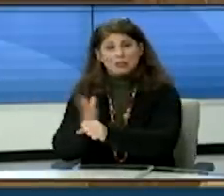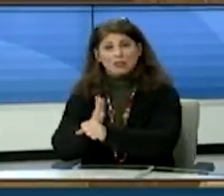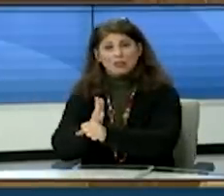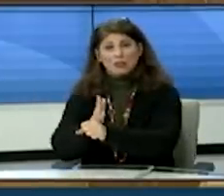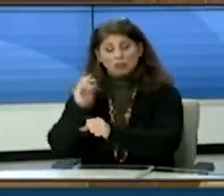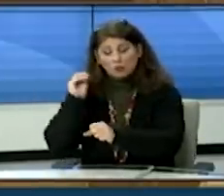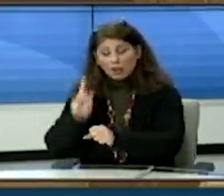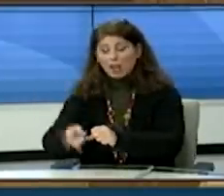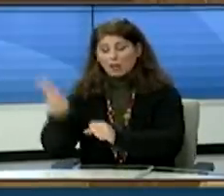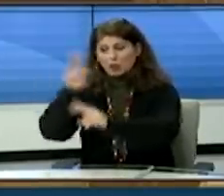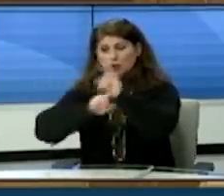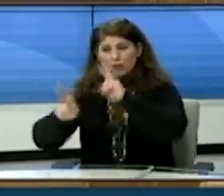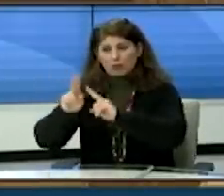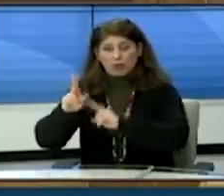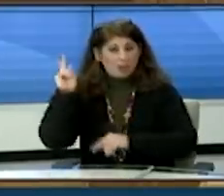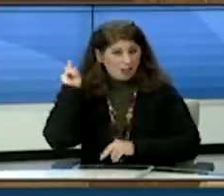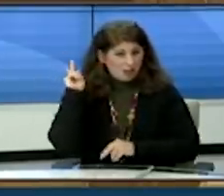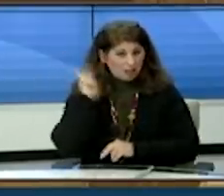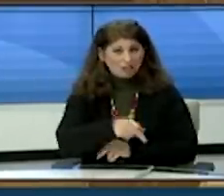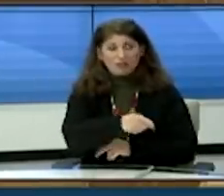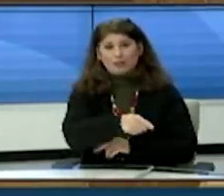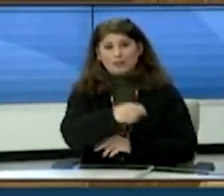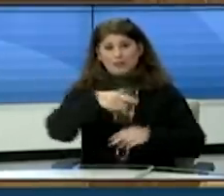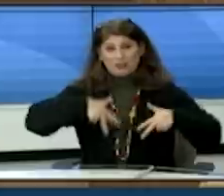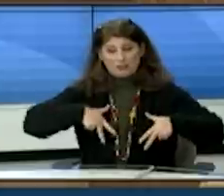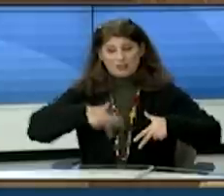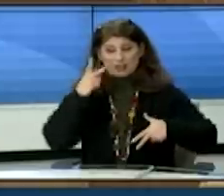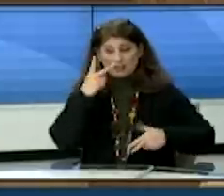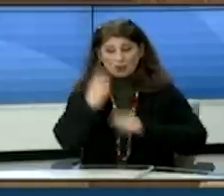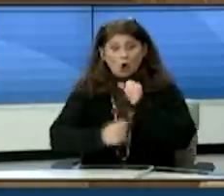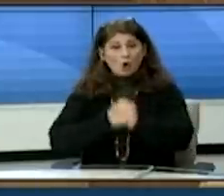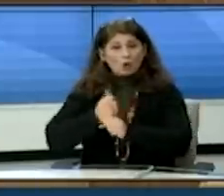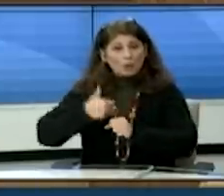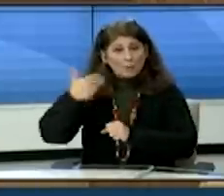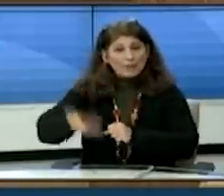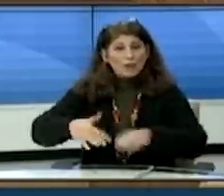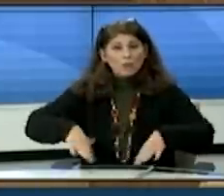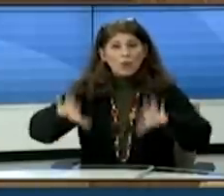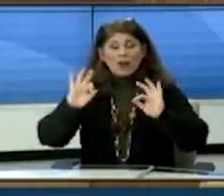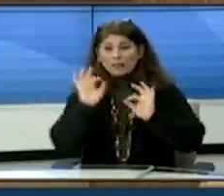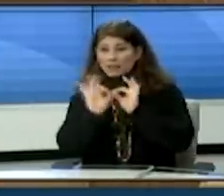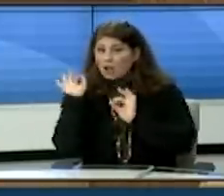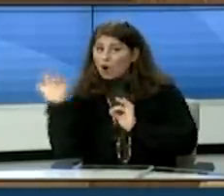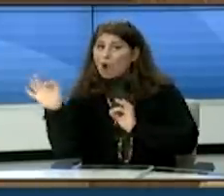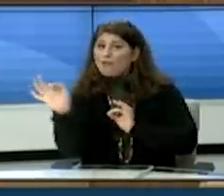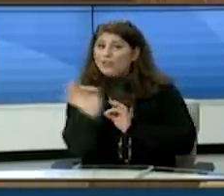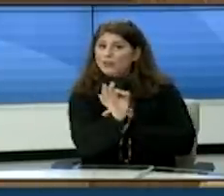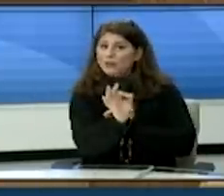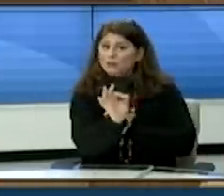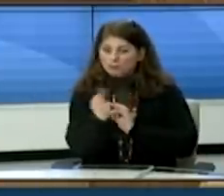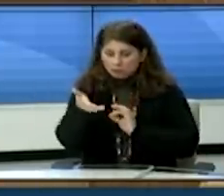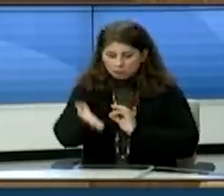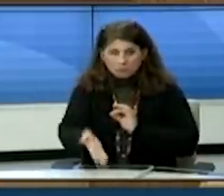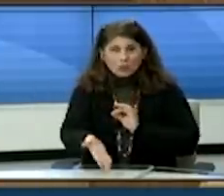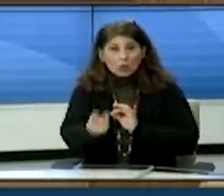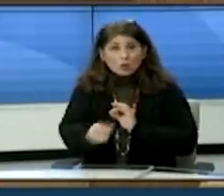την κακοκαιρία. Μομφή όμως στην κυβέρνηση και γιατί 2 χρόνια μετά την έναρξη της πανδημίας